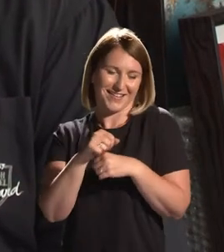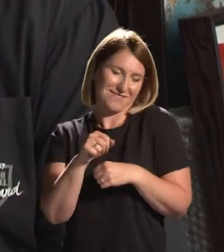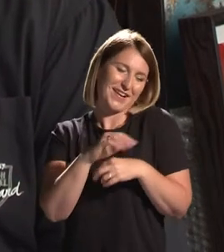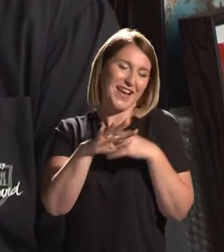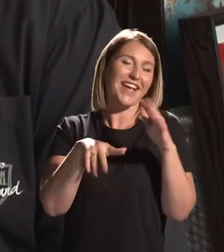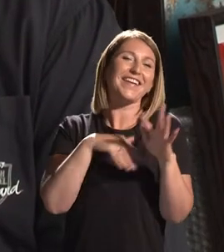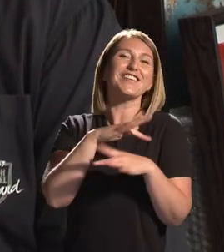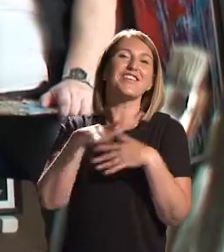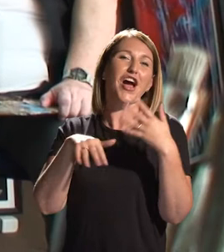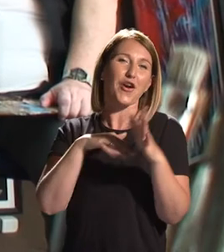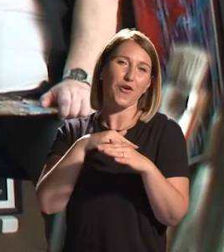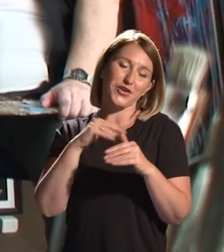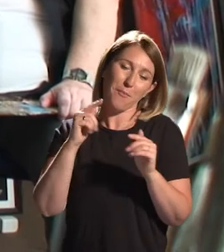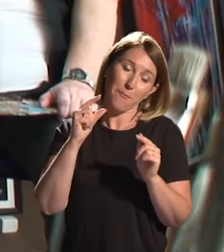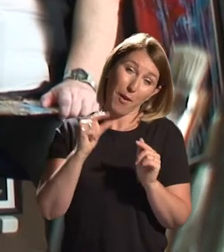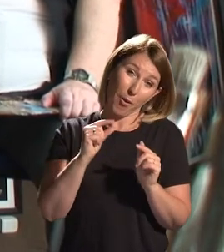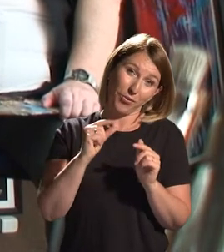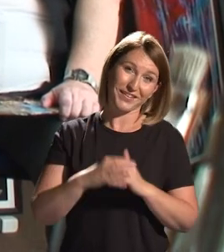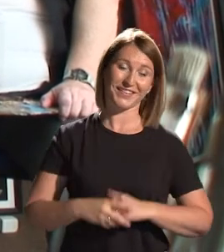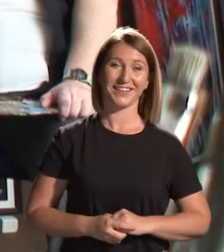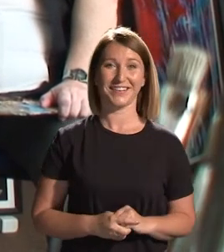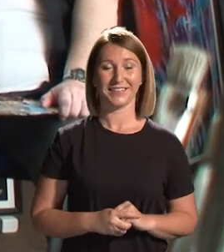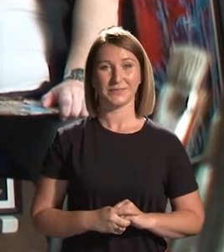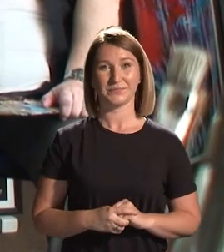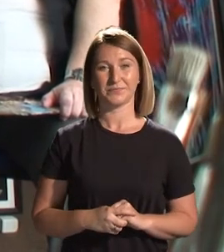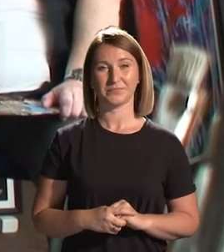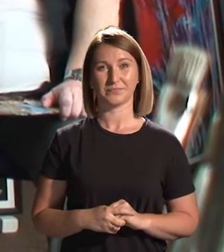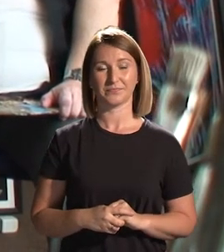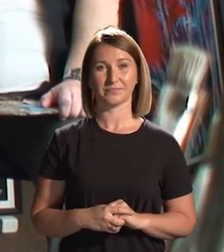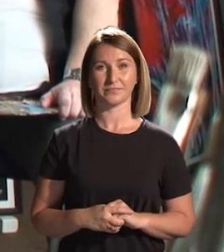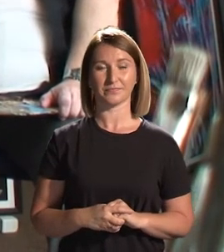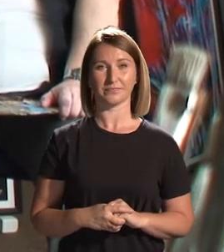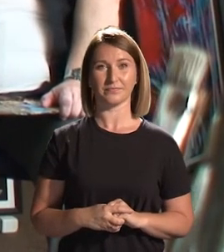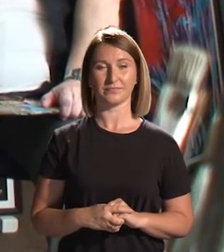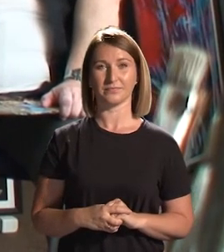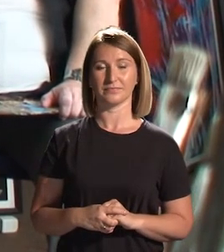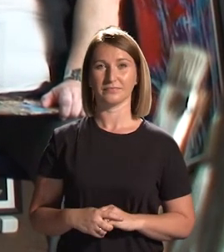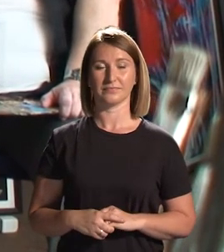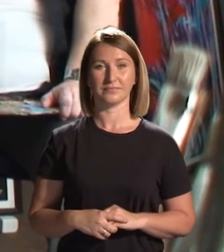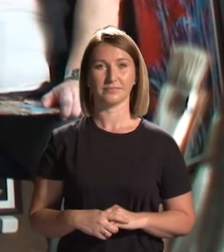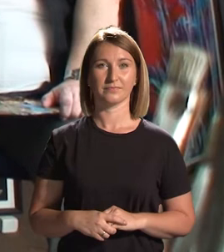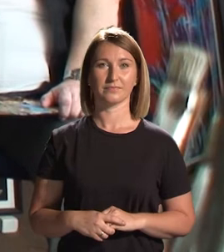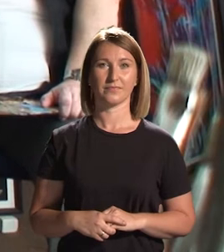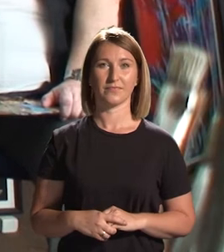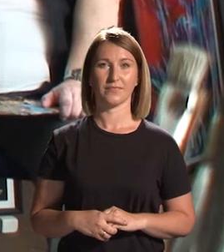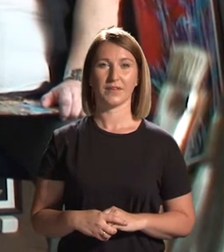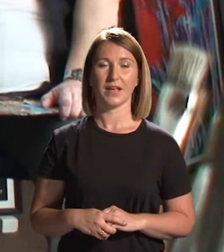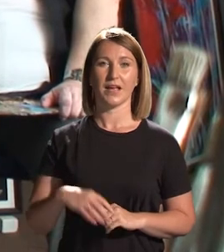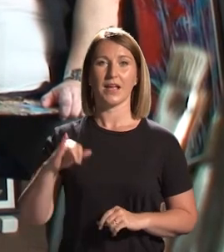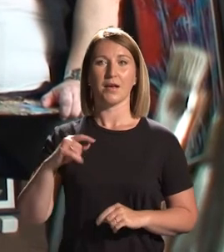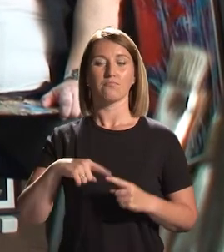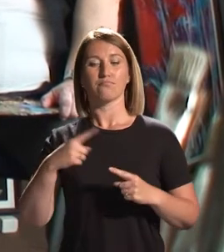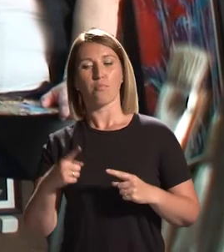czarodziej, malutki czarodziej. I powiem to tak, po latach